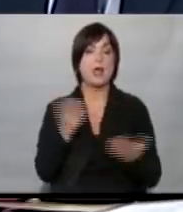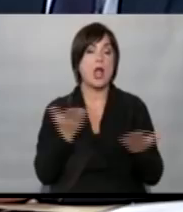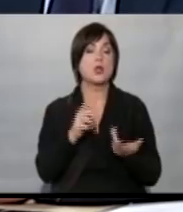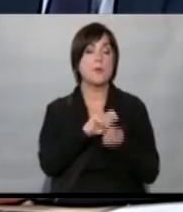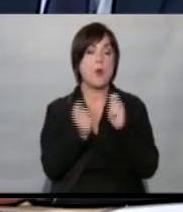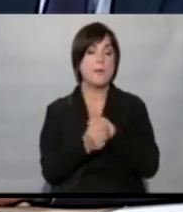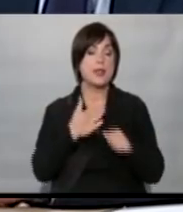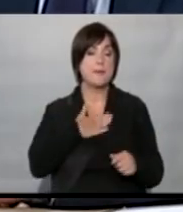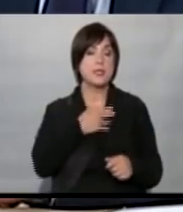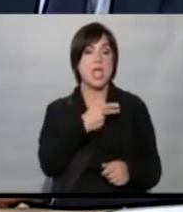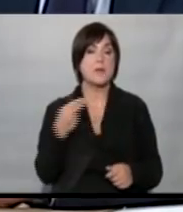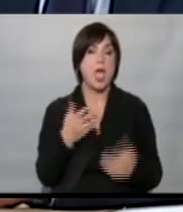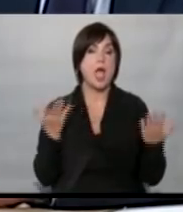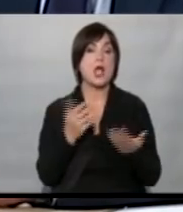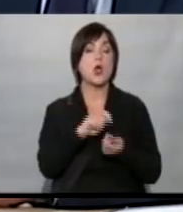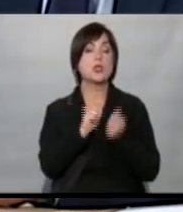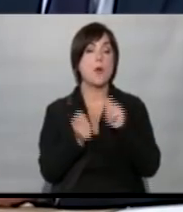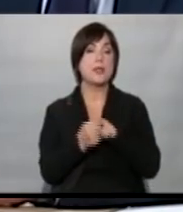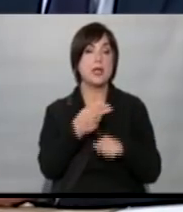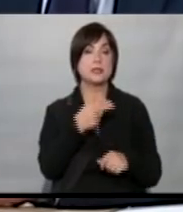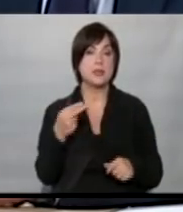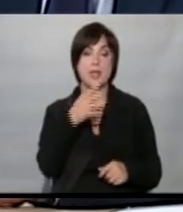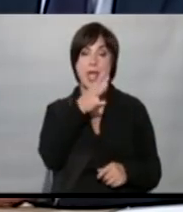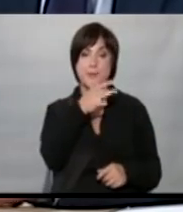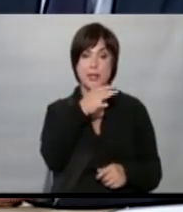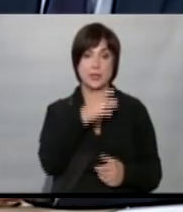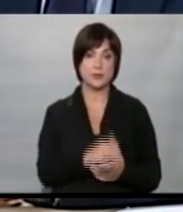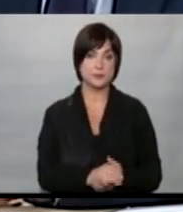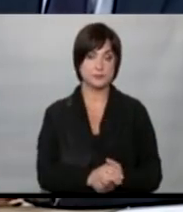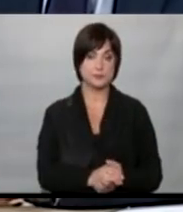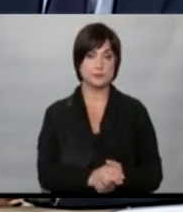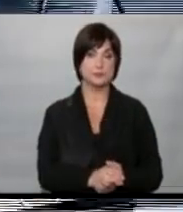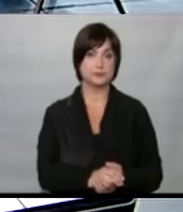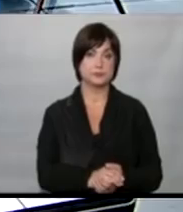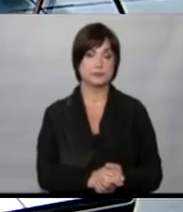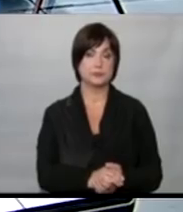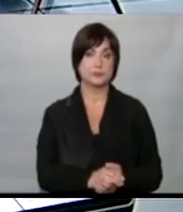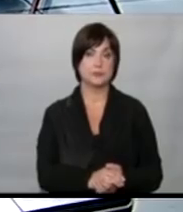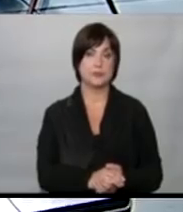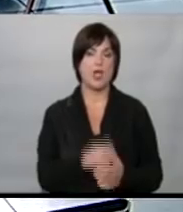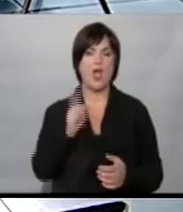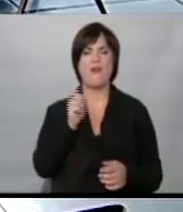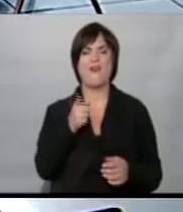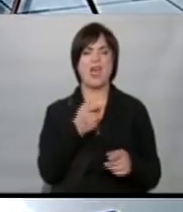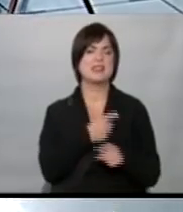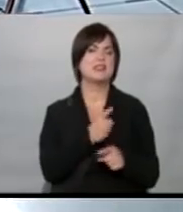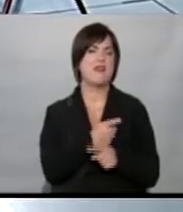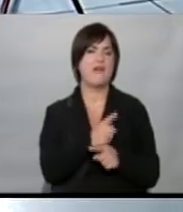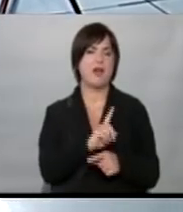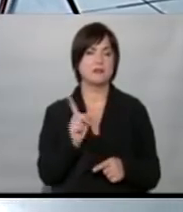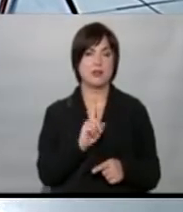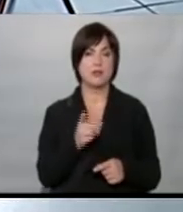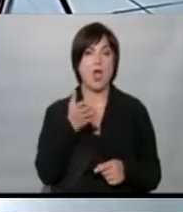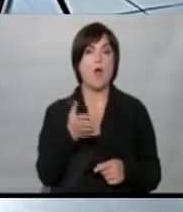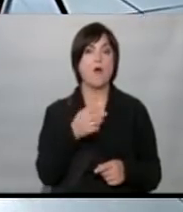мене името? Како ќе го менат името на Македонија? Тоа е шега. Не е тоа шега. Да. Ај, само